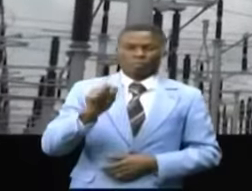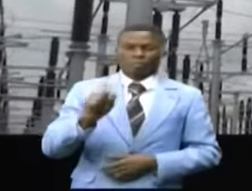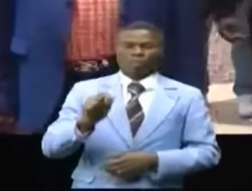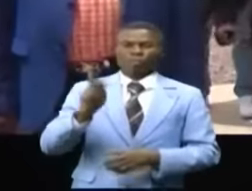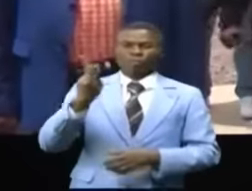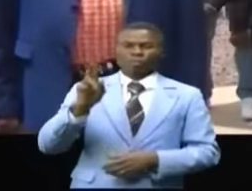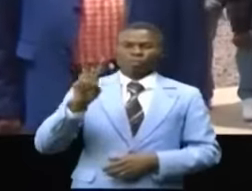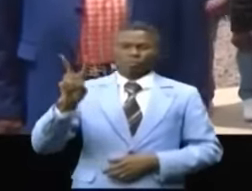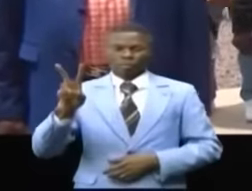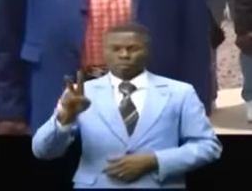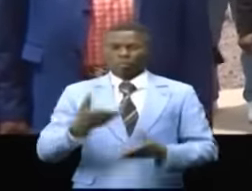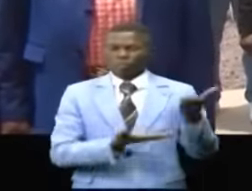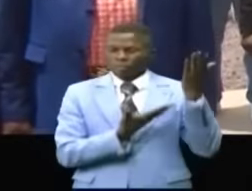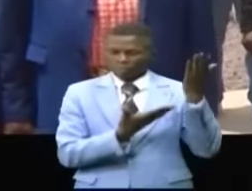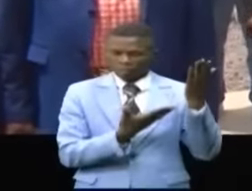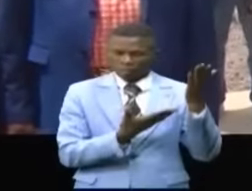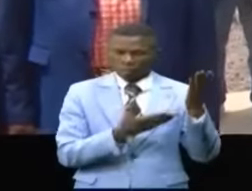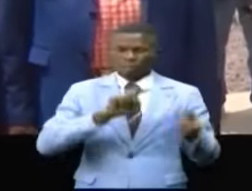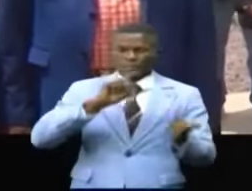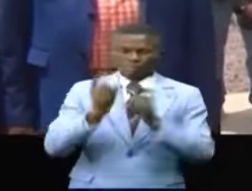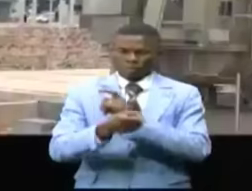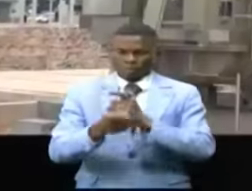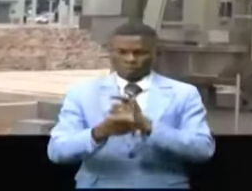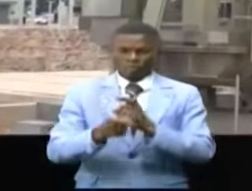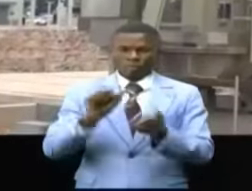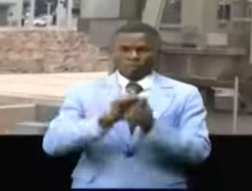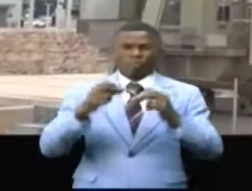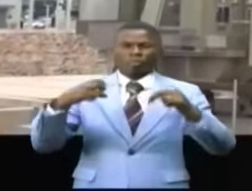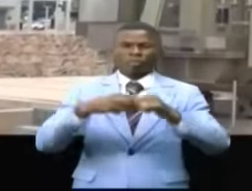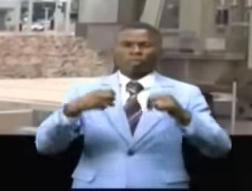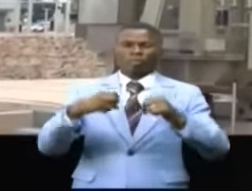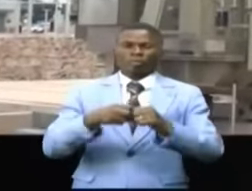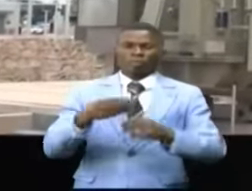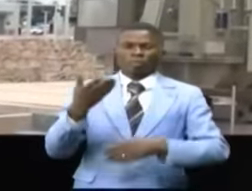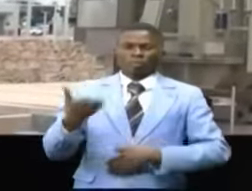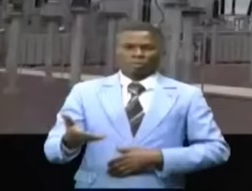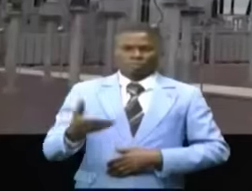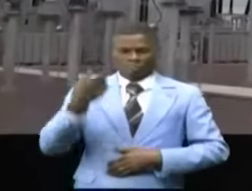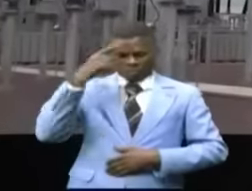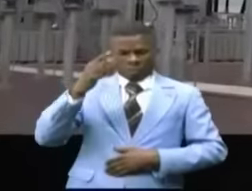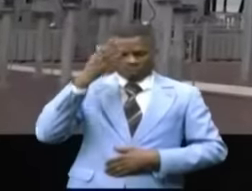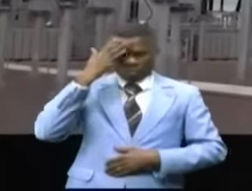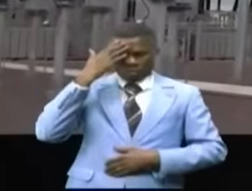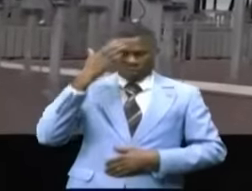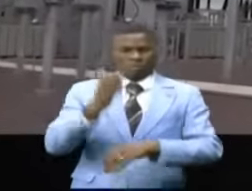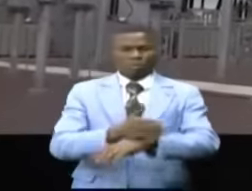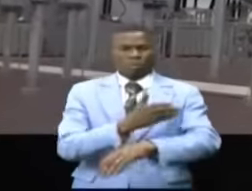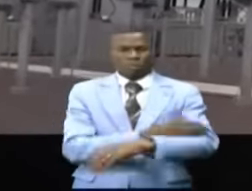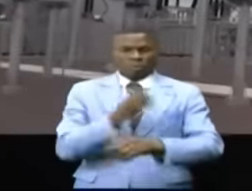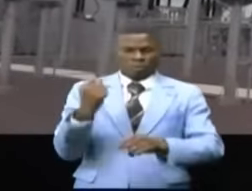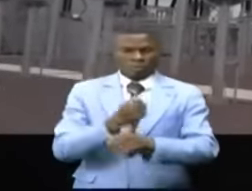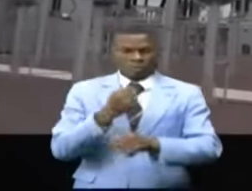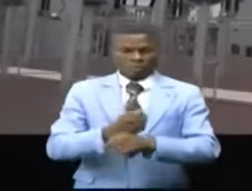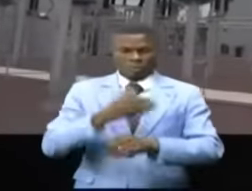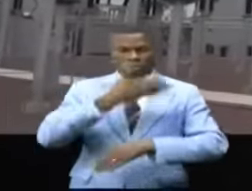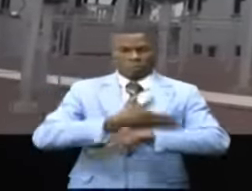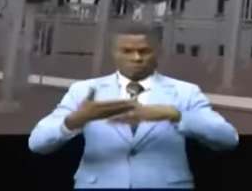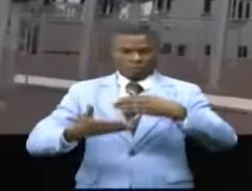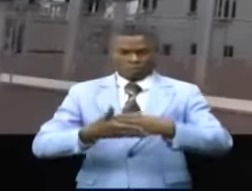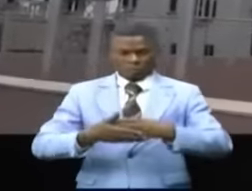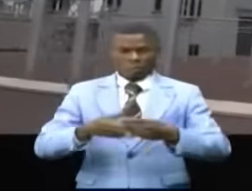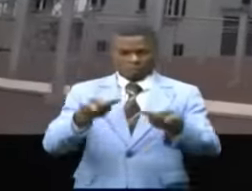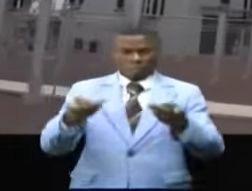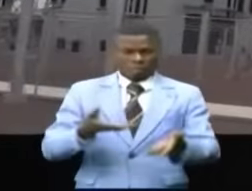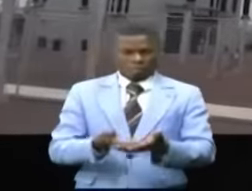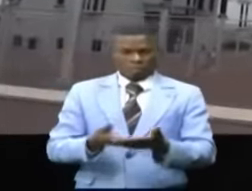un atout majeur dans l'amélioration de la desserte en énergie électrique. Pour se rendre compte de l'évolution des travaux de construction de ces